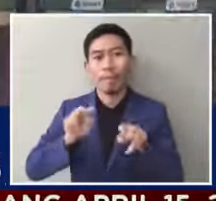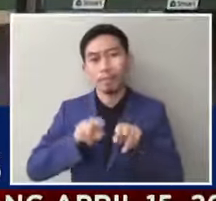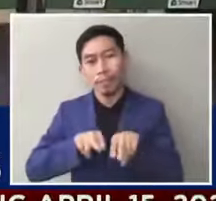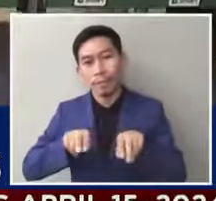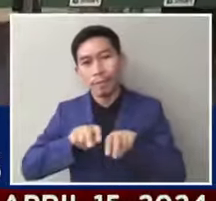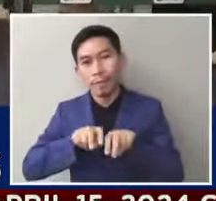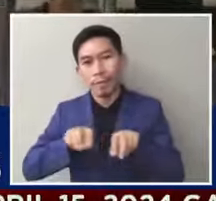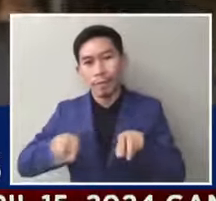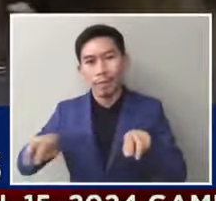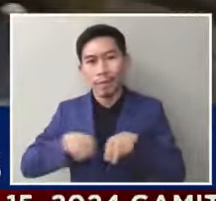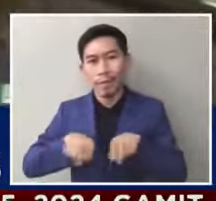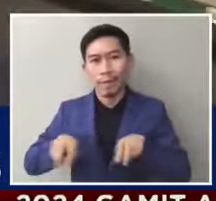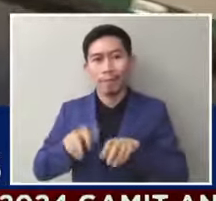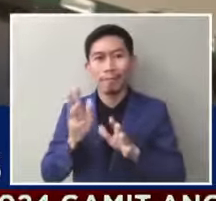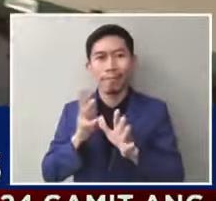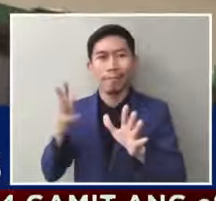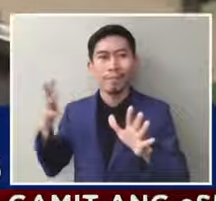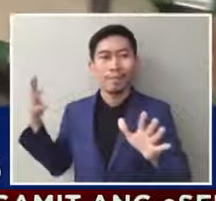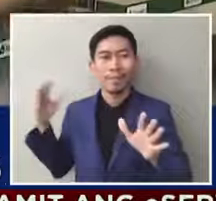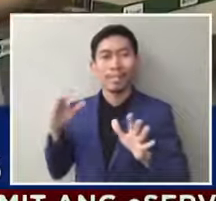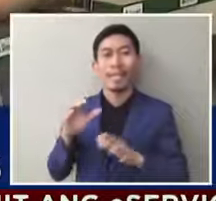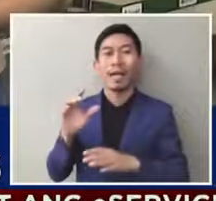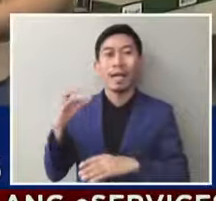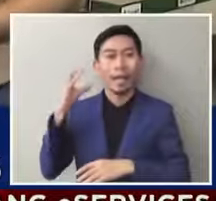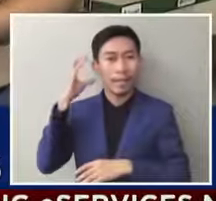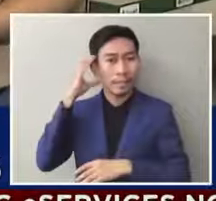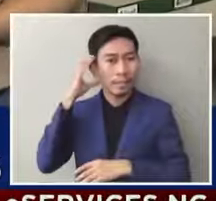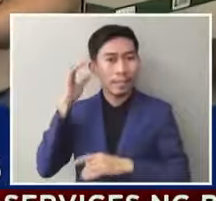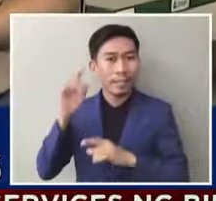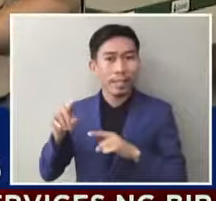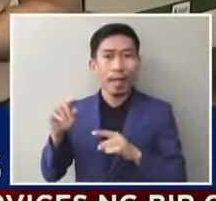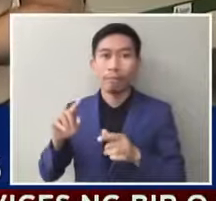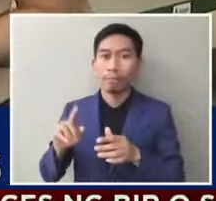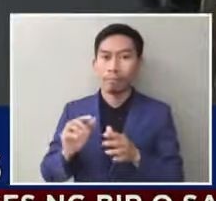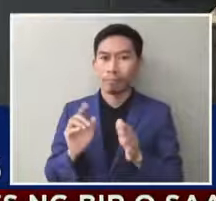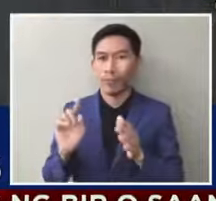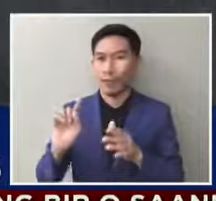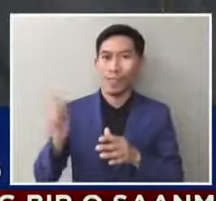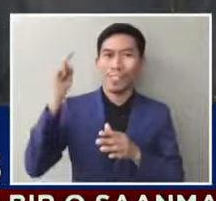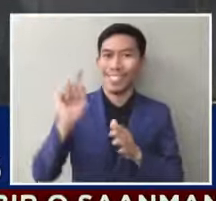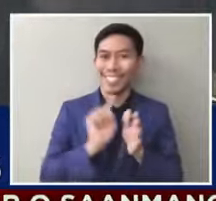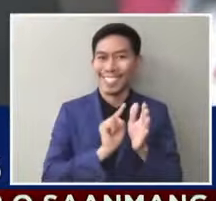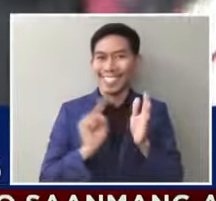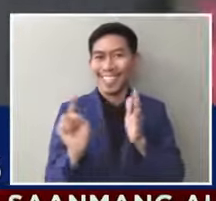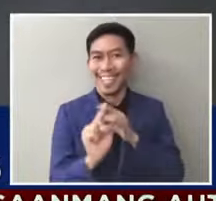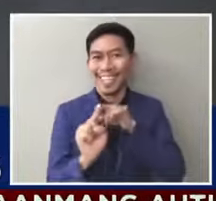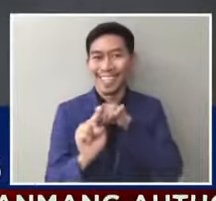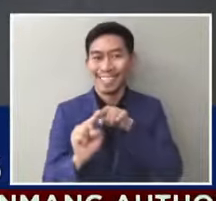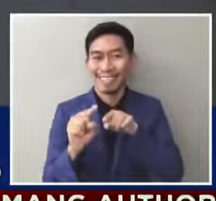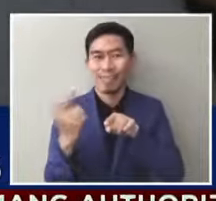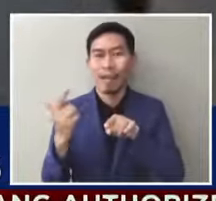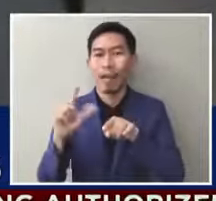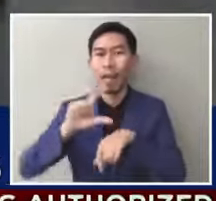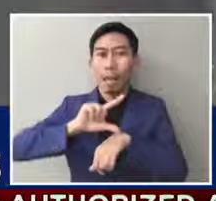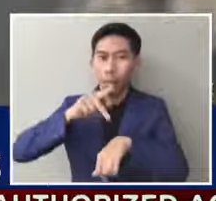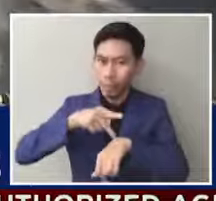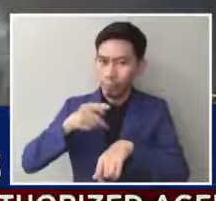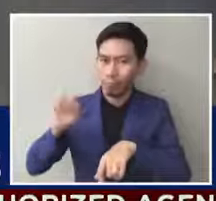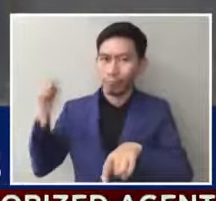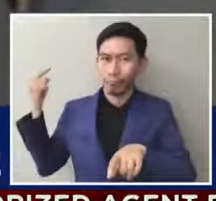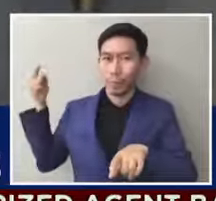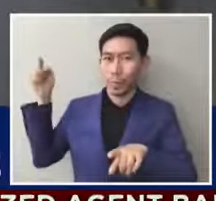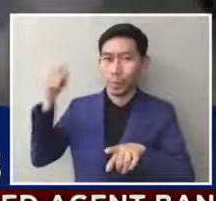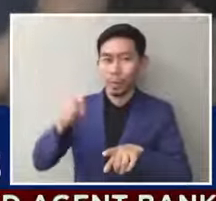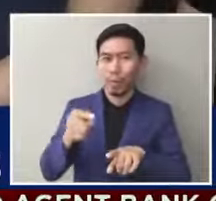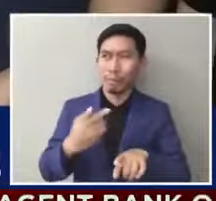Coliseum. Una sa pila si RJ na taga Las Piñas. Dahil sa takot maubusan ng tiket, Biyernes pa lang